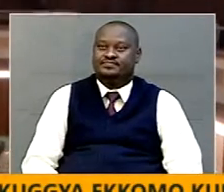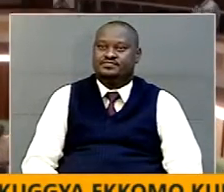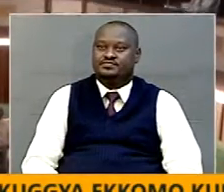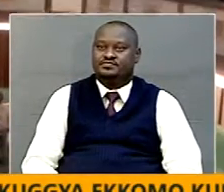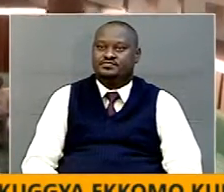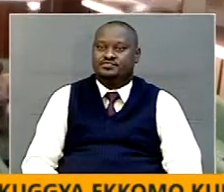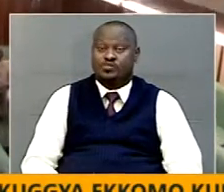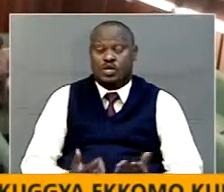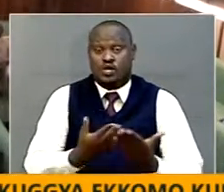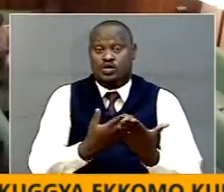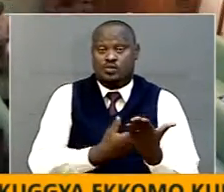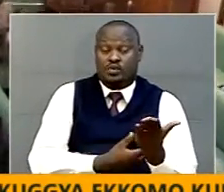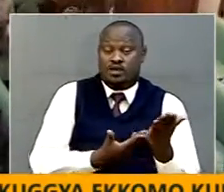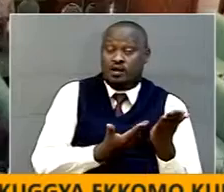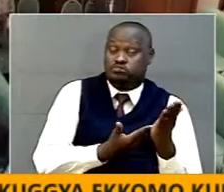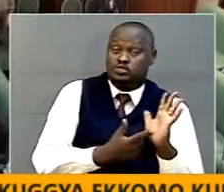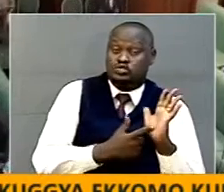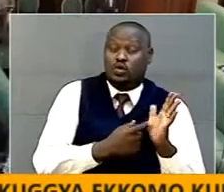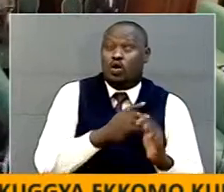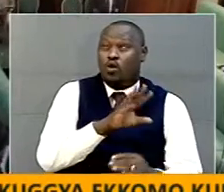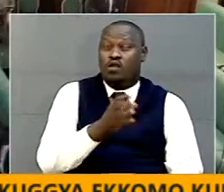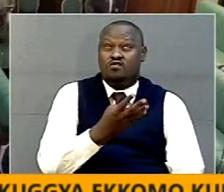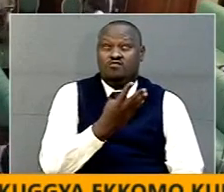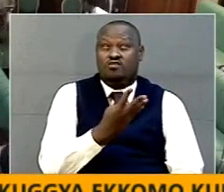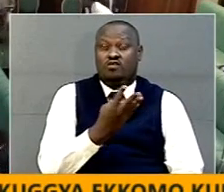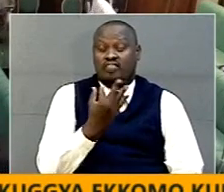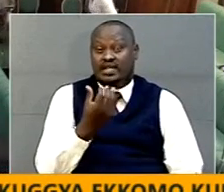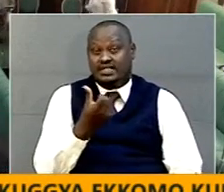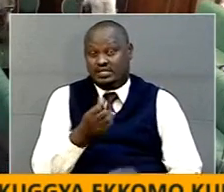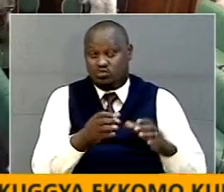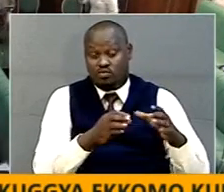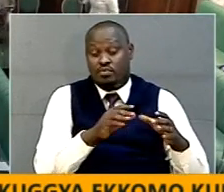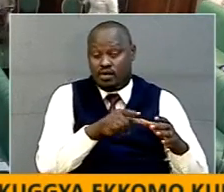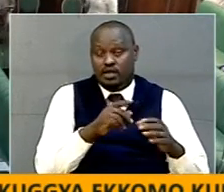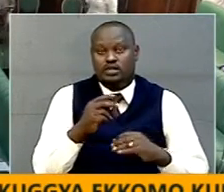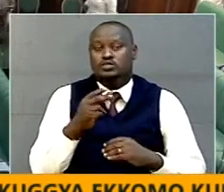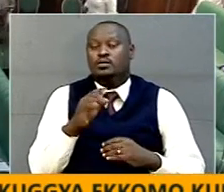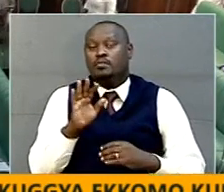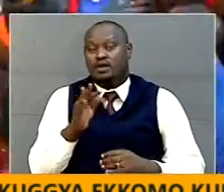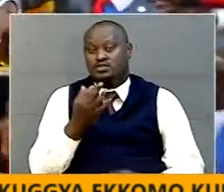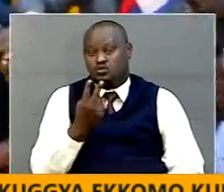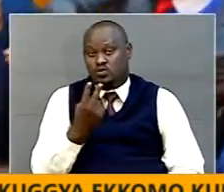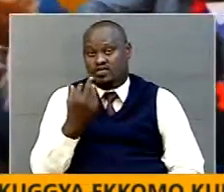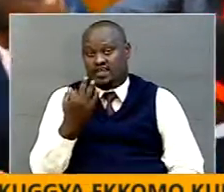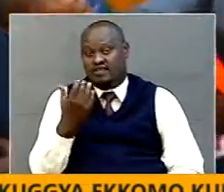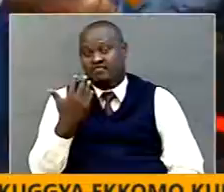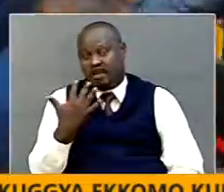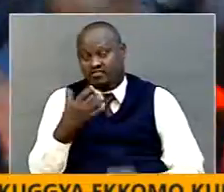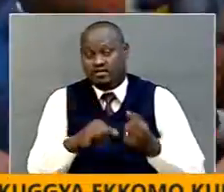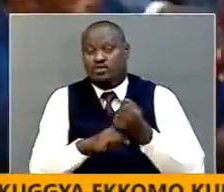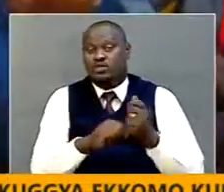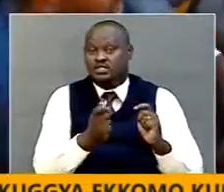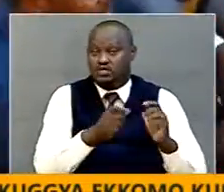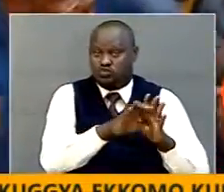Alipoota olutagajira ganti ku babaka ebina 36 bali mu parliament 27 bawagira enongosereza 10-16